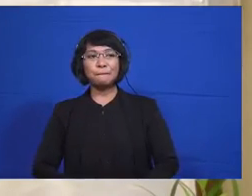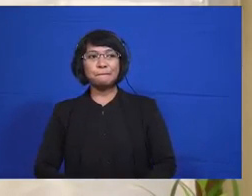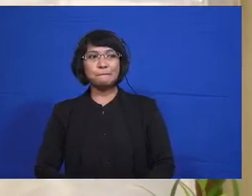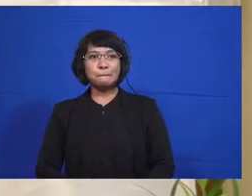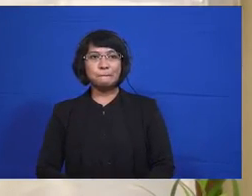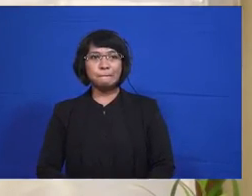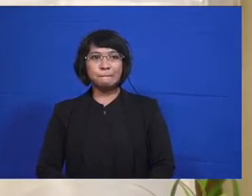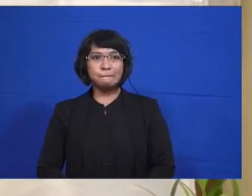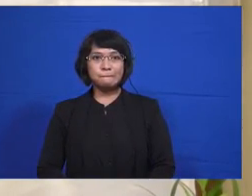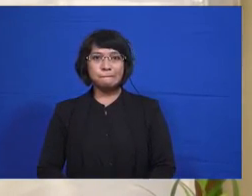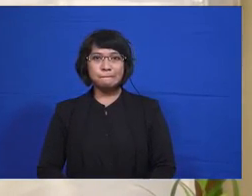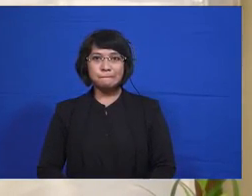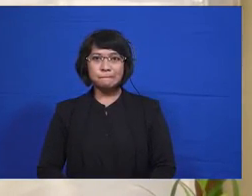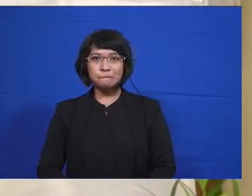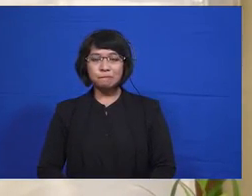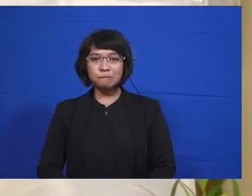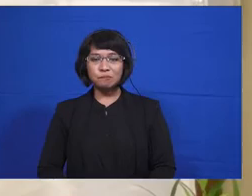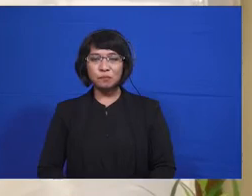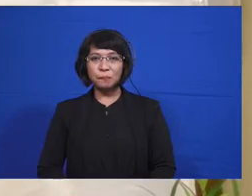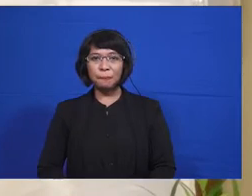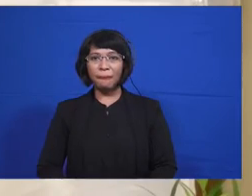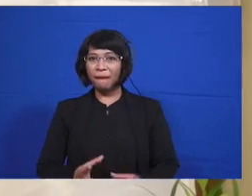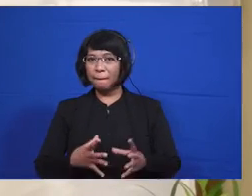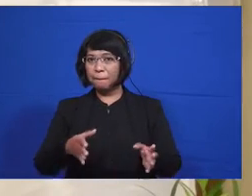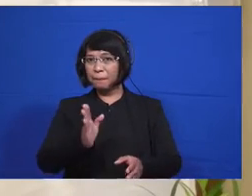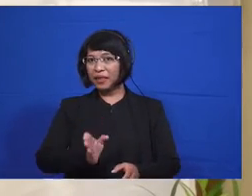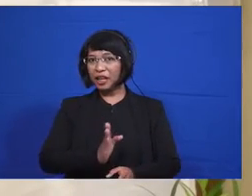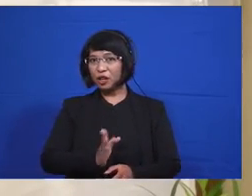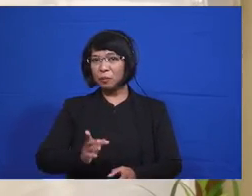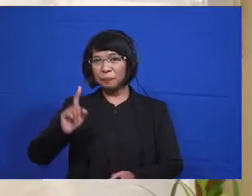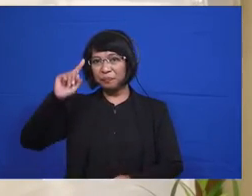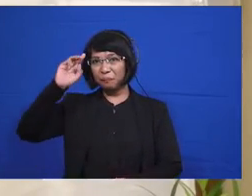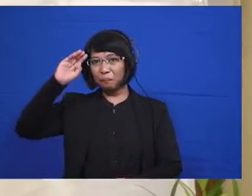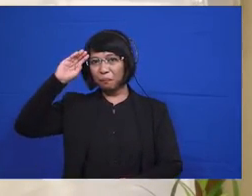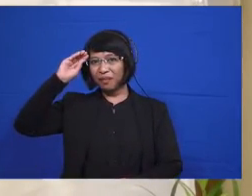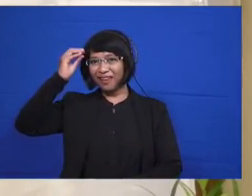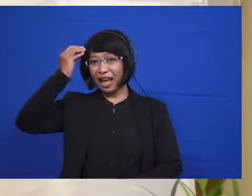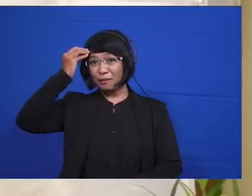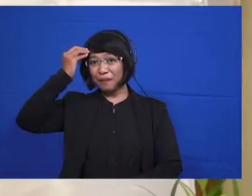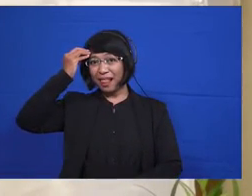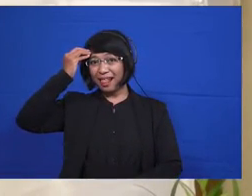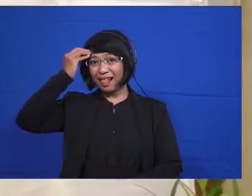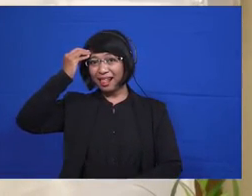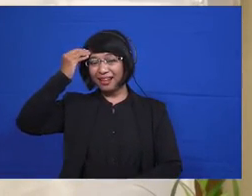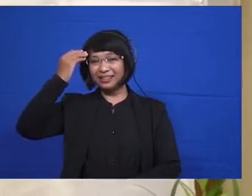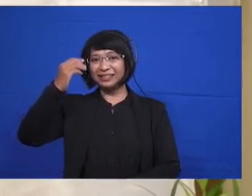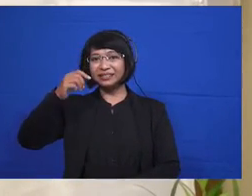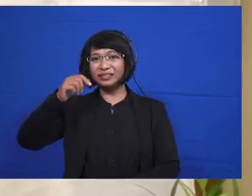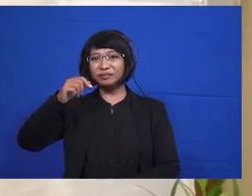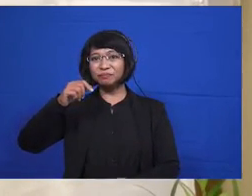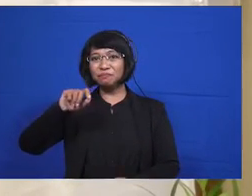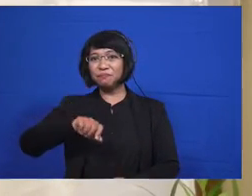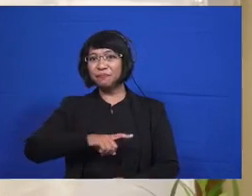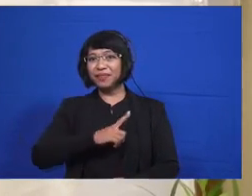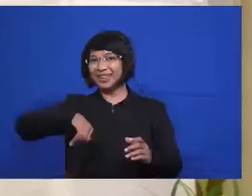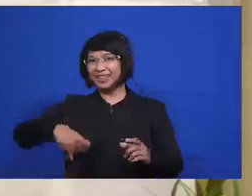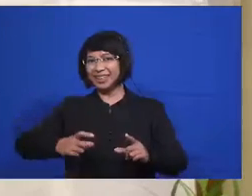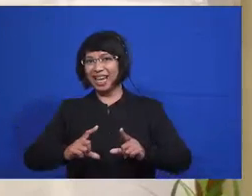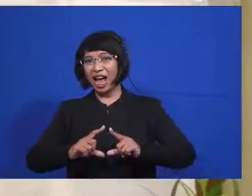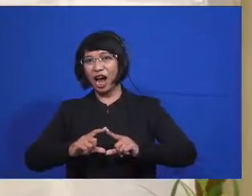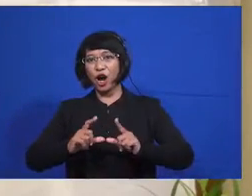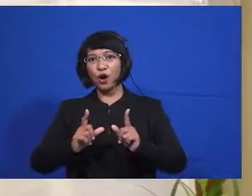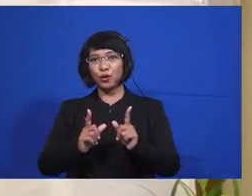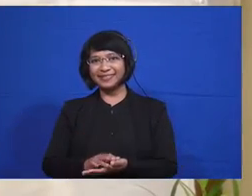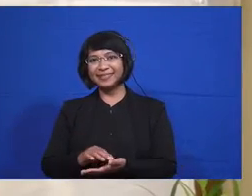Para Romo pasti sudah hafal lagu ini, dan semoga ini menjadi pegangan untuk kita semua.